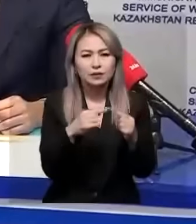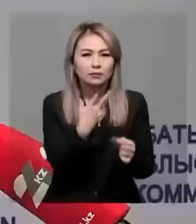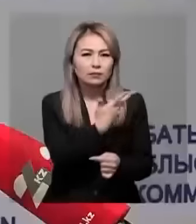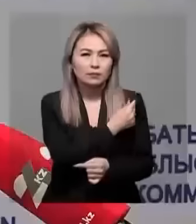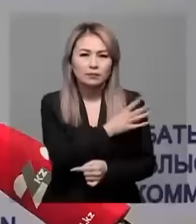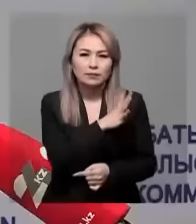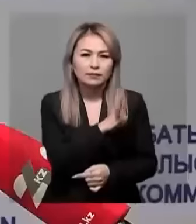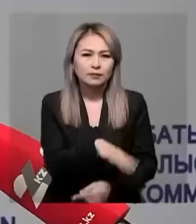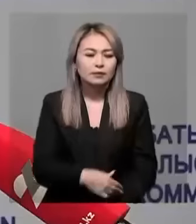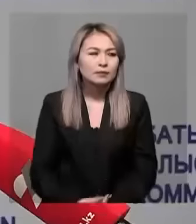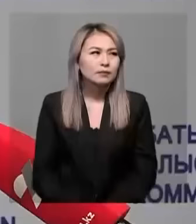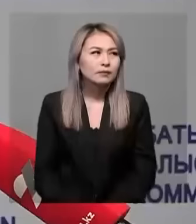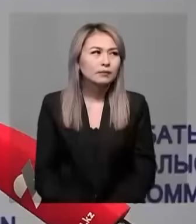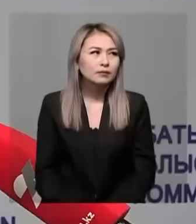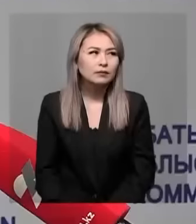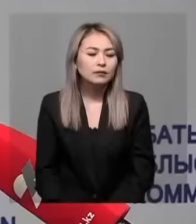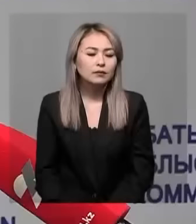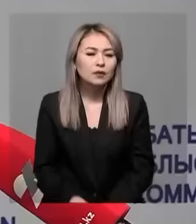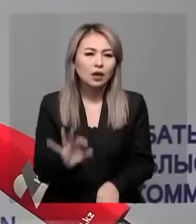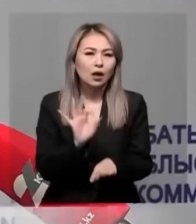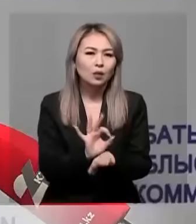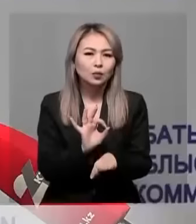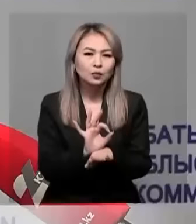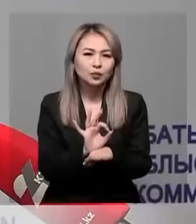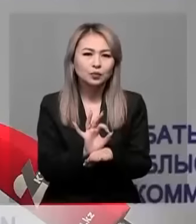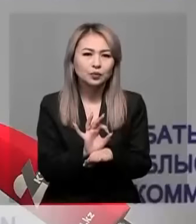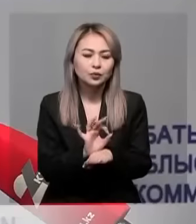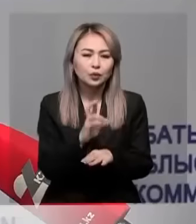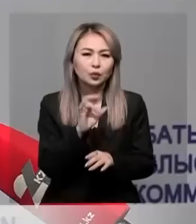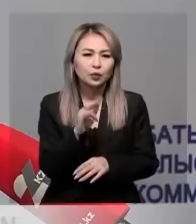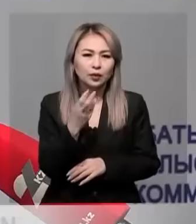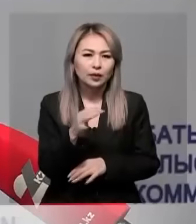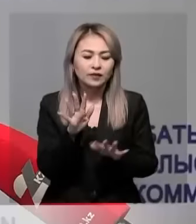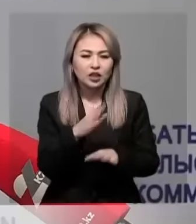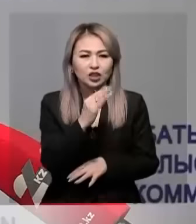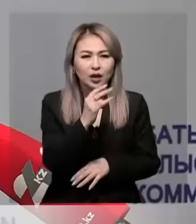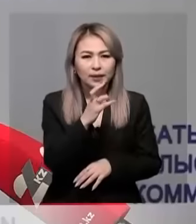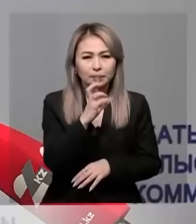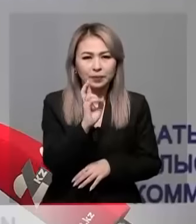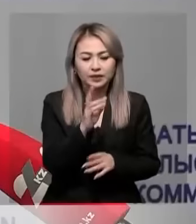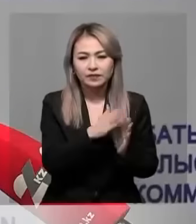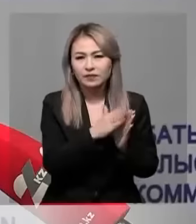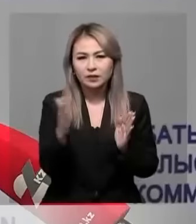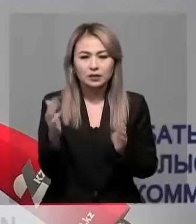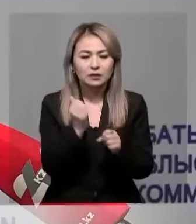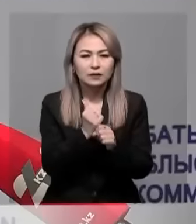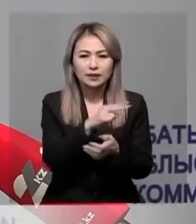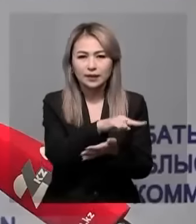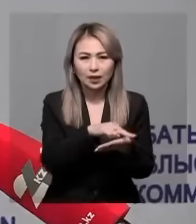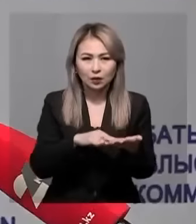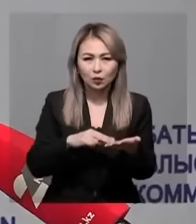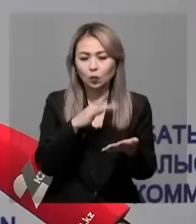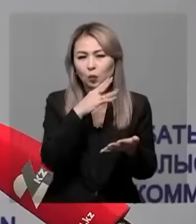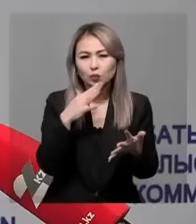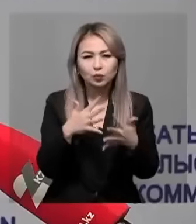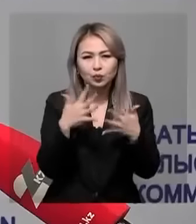алмағандар. Аурушаңдық жалпы Бөкей орда мен Жәнібек ауданынан басқа барлық аумақтарда тіркелуде. Көп